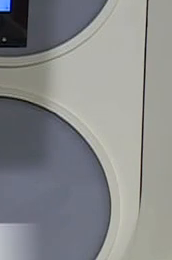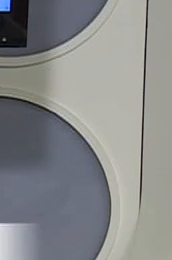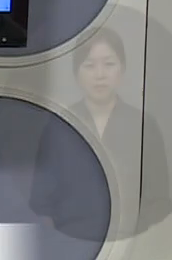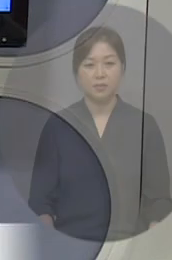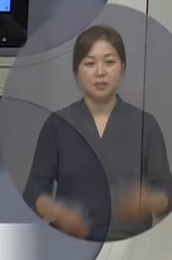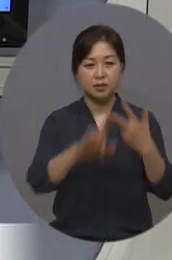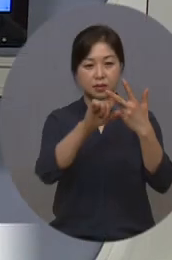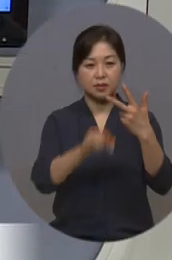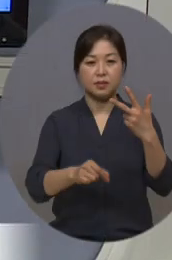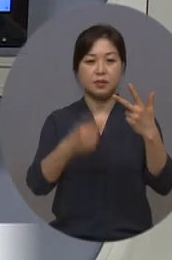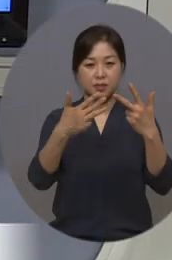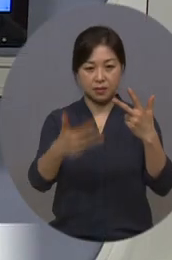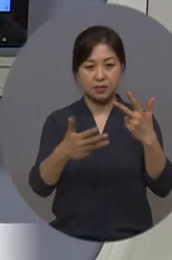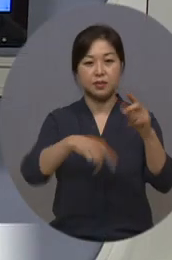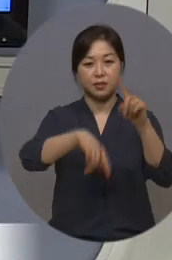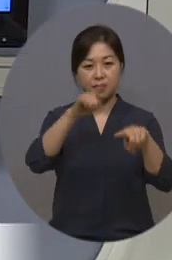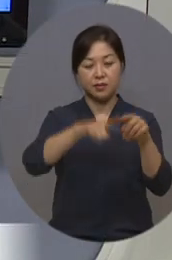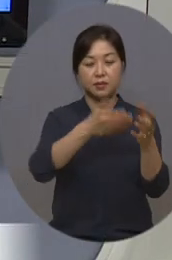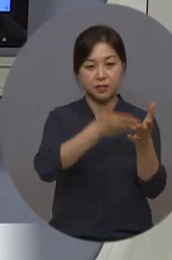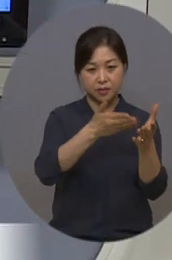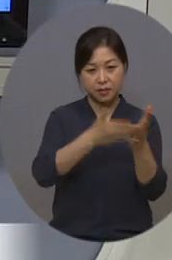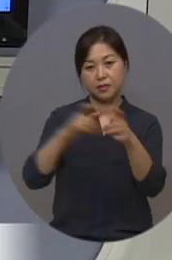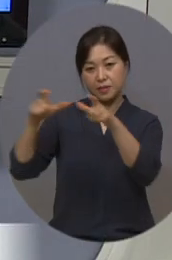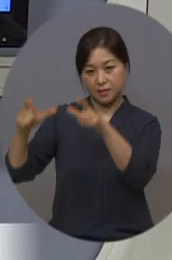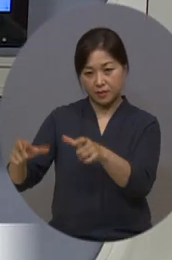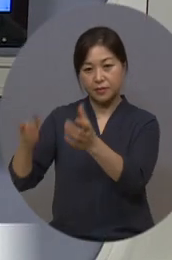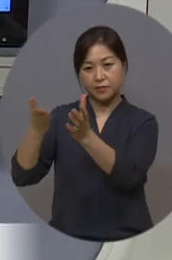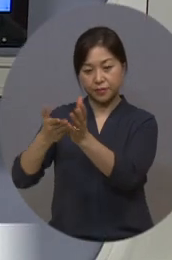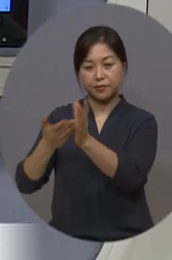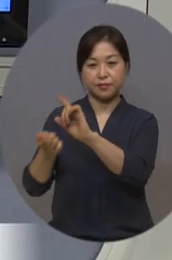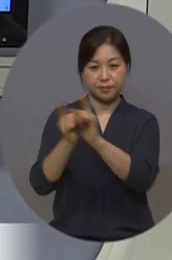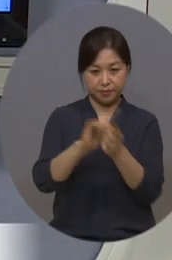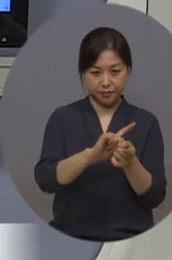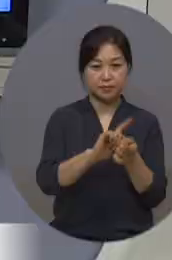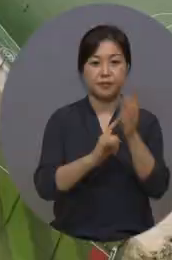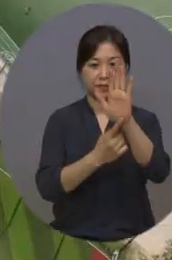7월 8일 목요일 만만한 뉴스는 지역 네트워크 소식으로 함께합니다.